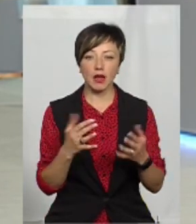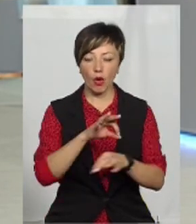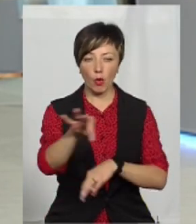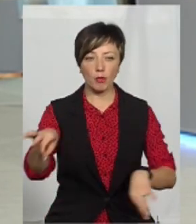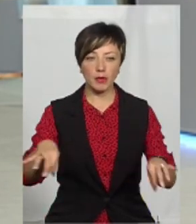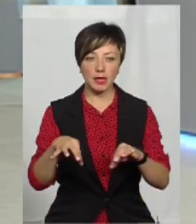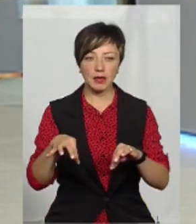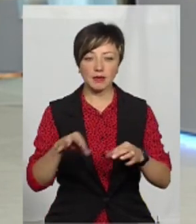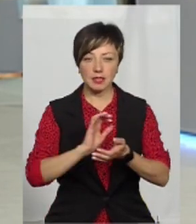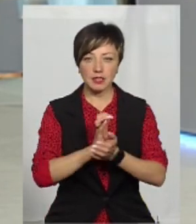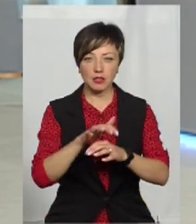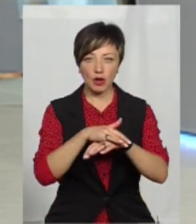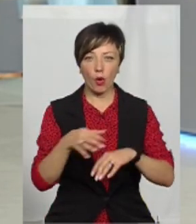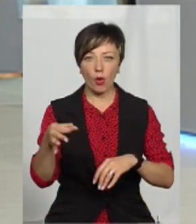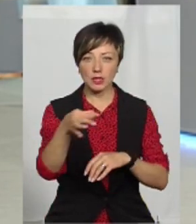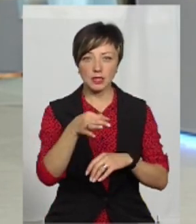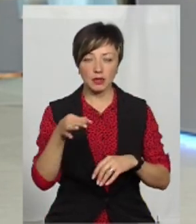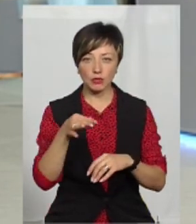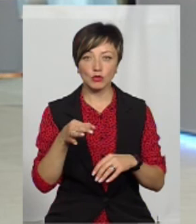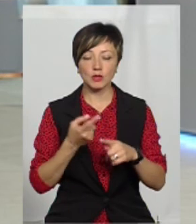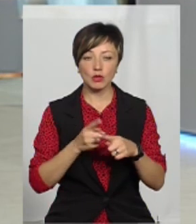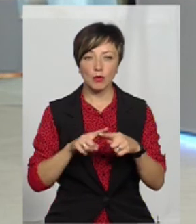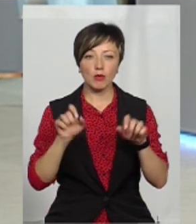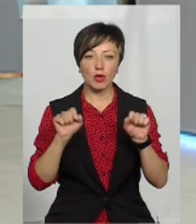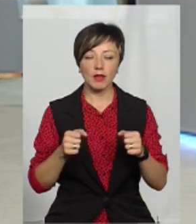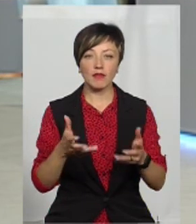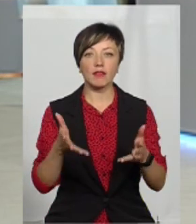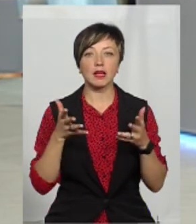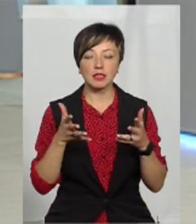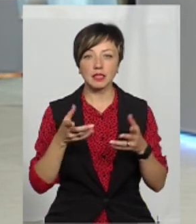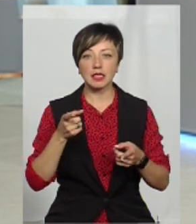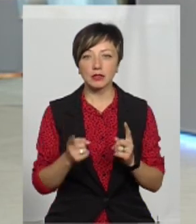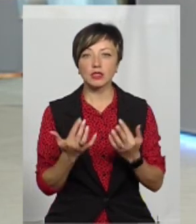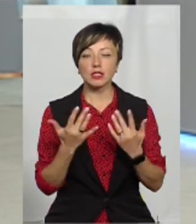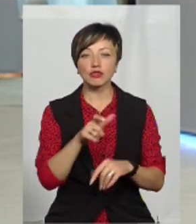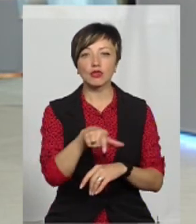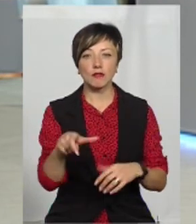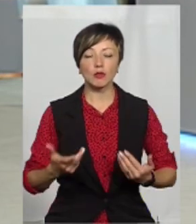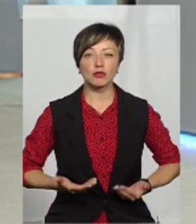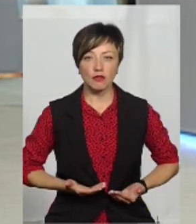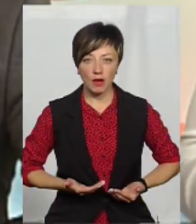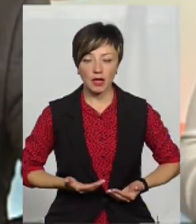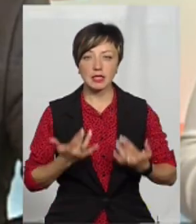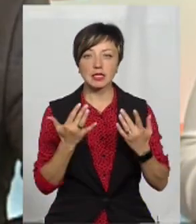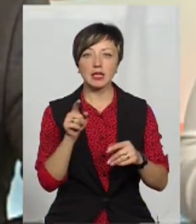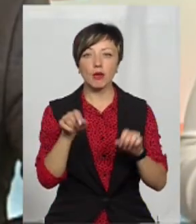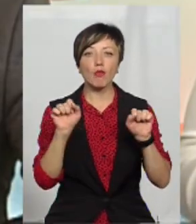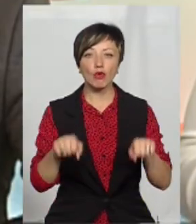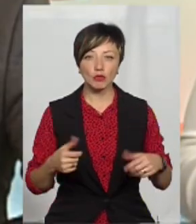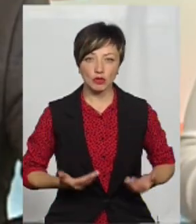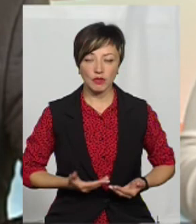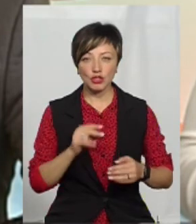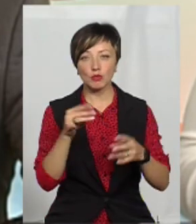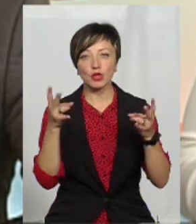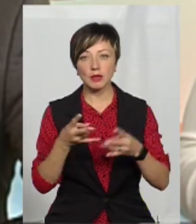обміряв щільність самої Озерної, щоб з цього ми могли вияснити, дійсно, скільки чоловік проживає і скільки там може